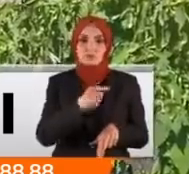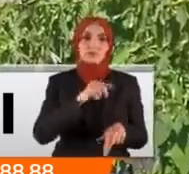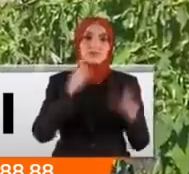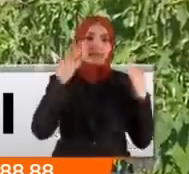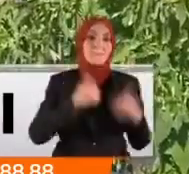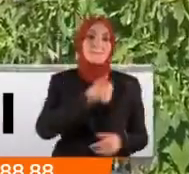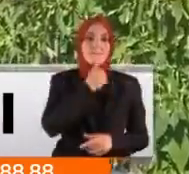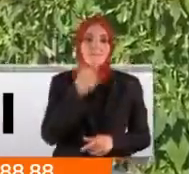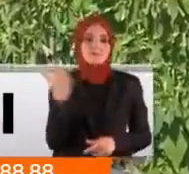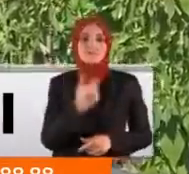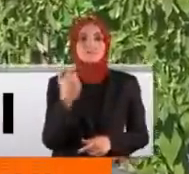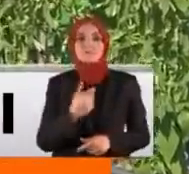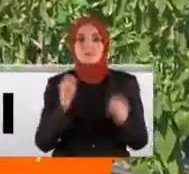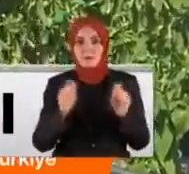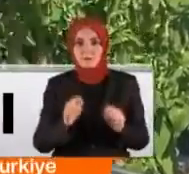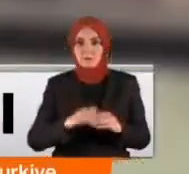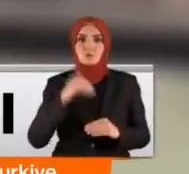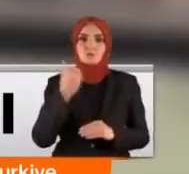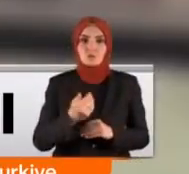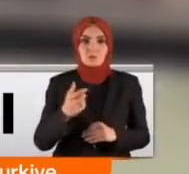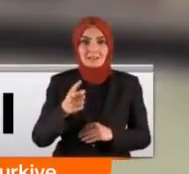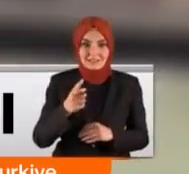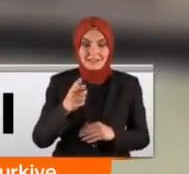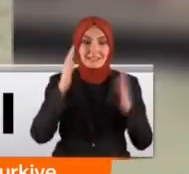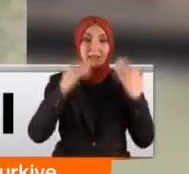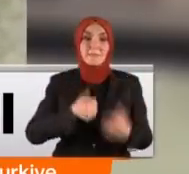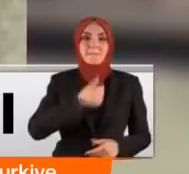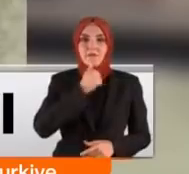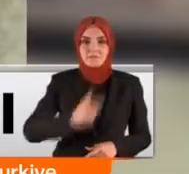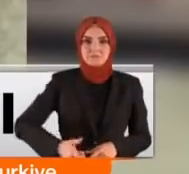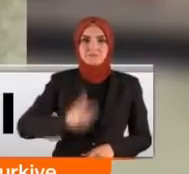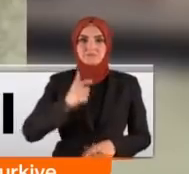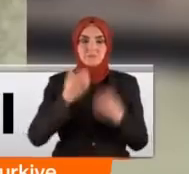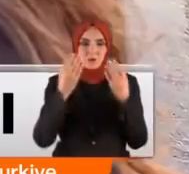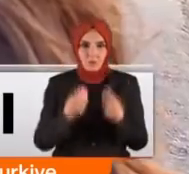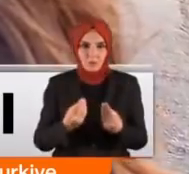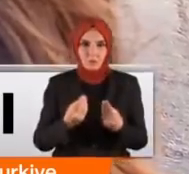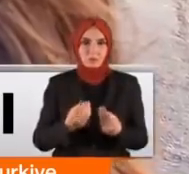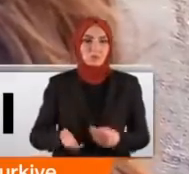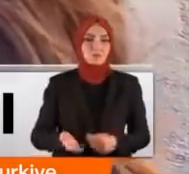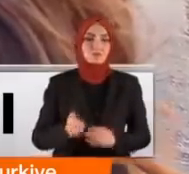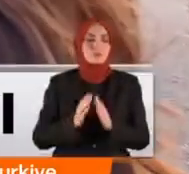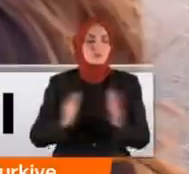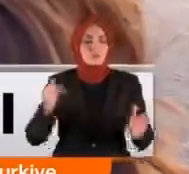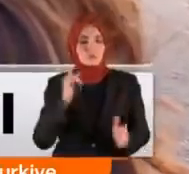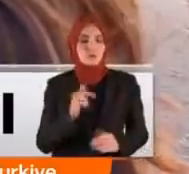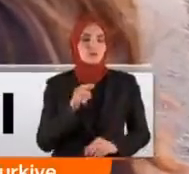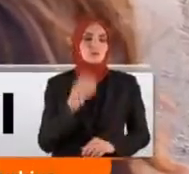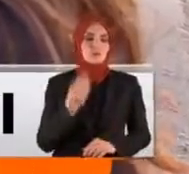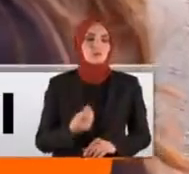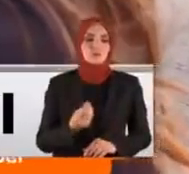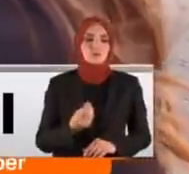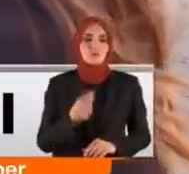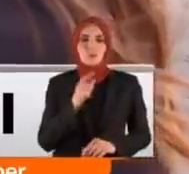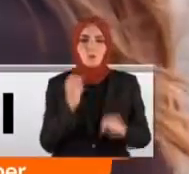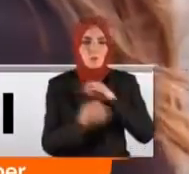silah gelinin babasının eline geçti ve asıl dehşet o zaman yaşandı. Bayağı birbirlerine girmişlerdi. Biz duyduğumuzda